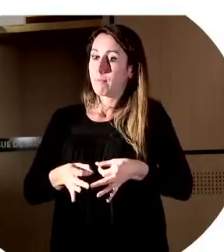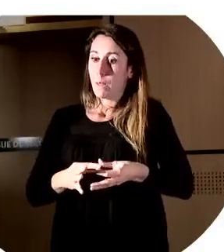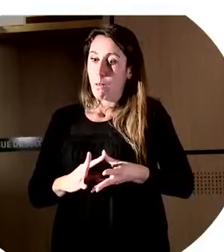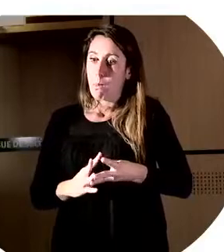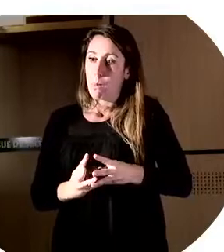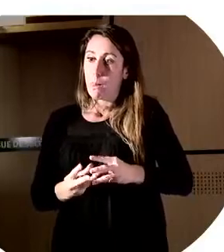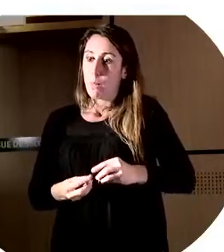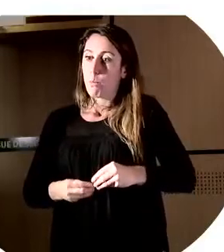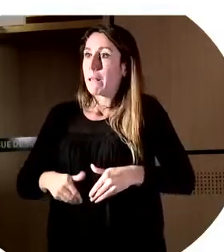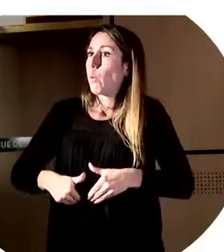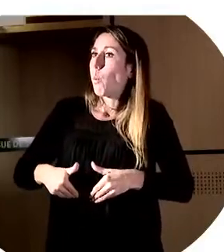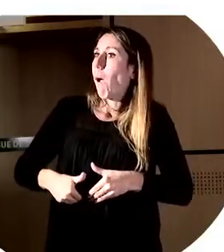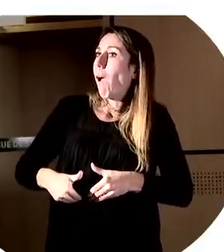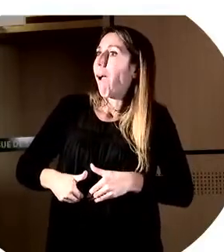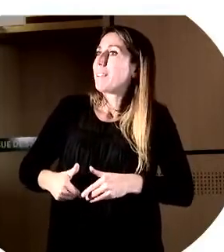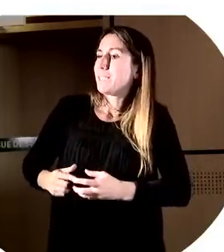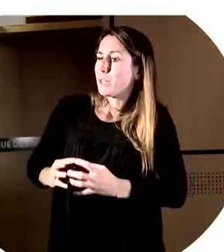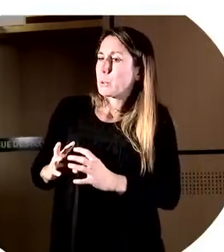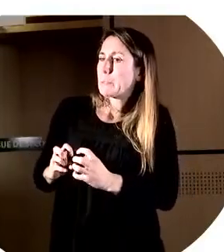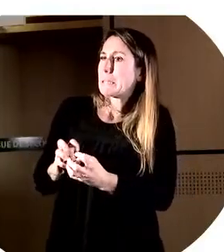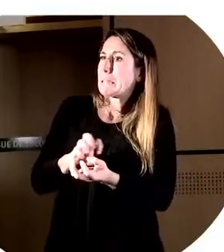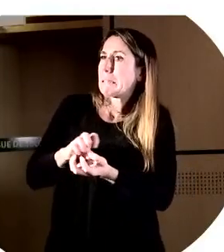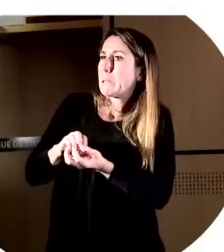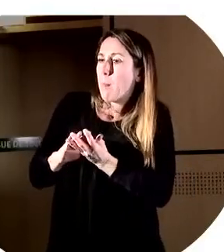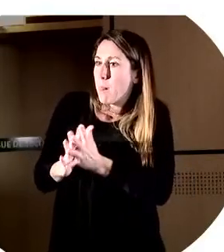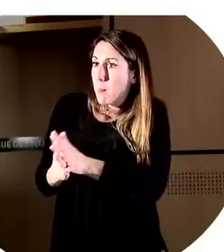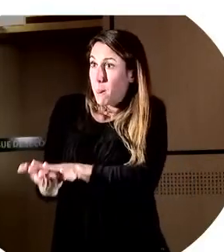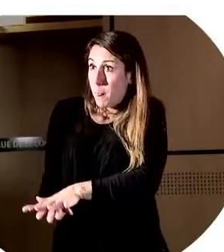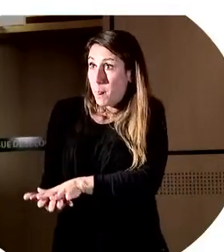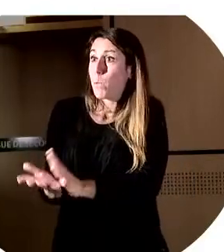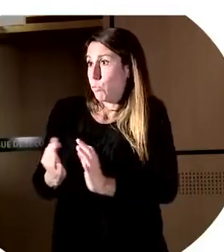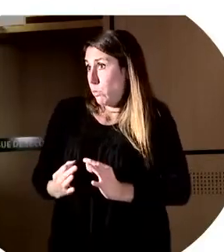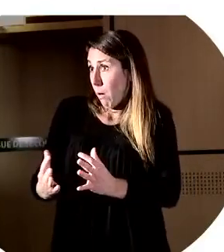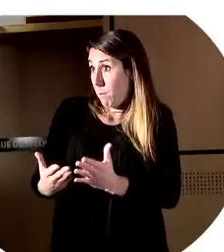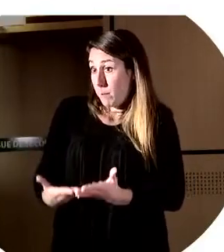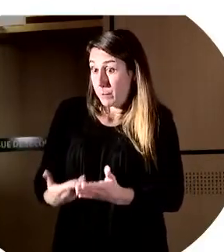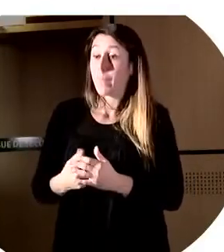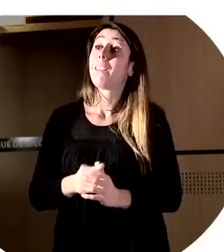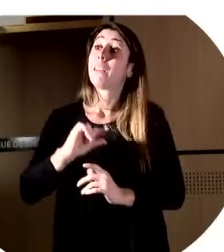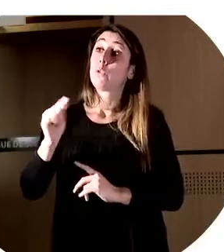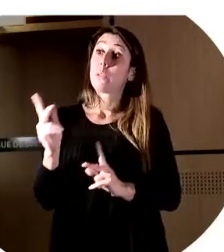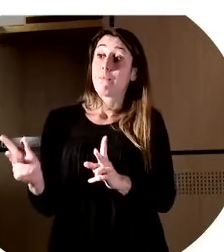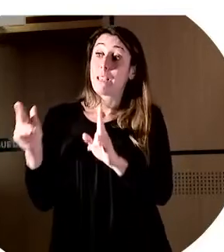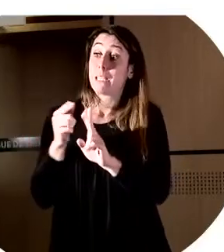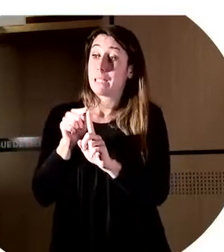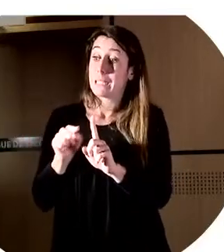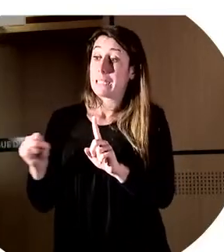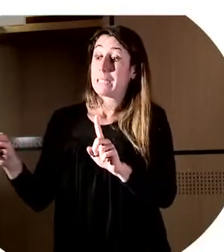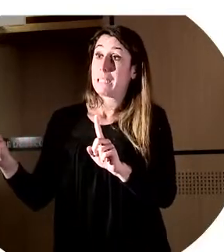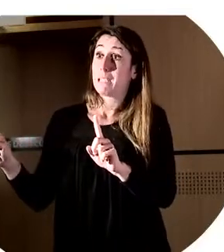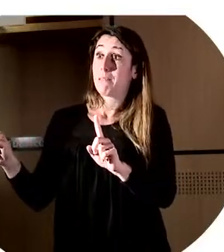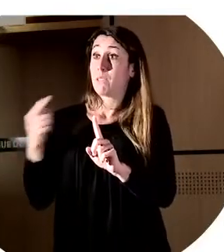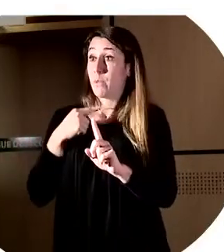d'être transformé par l'estomac, par les sucs gastro-intestinaux. Et puis une deuxième phase où la concentration du médicament